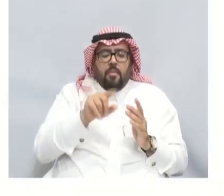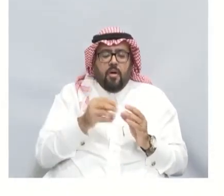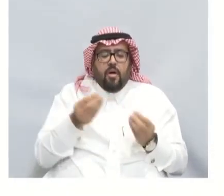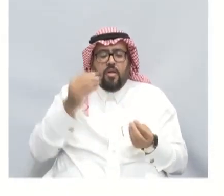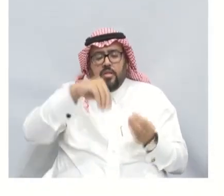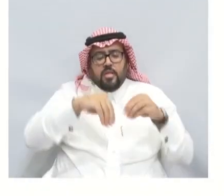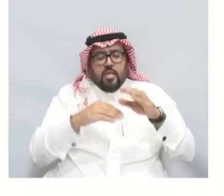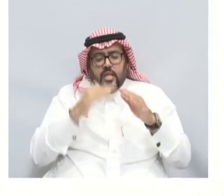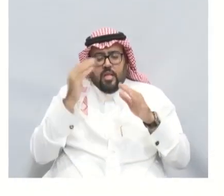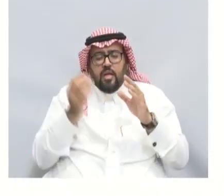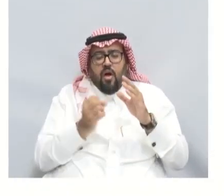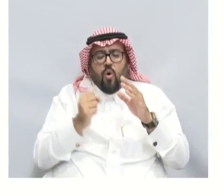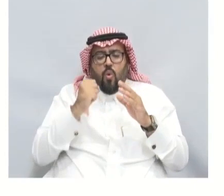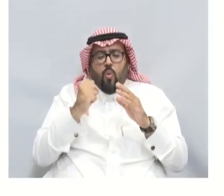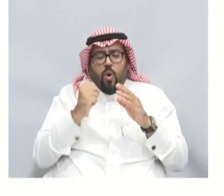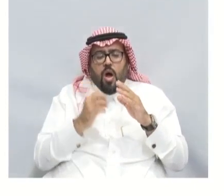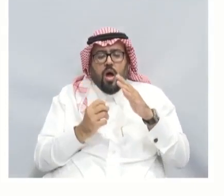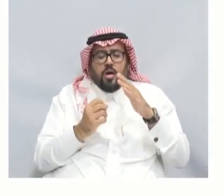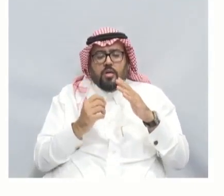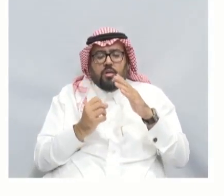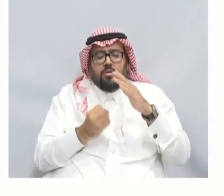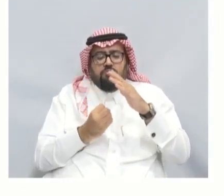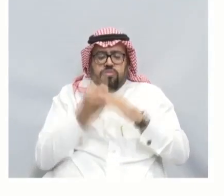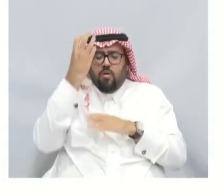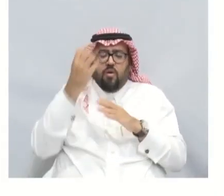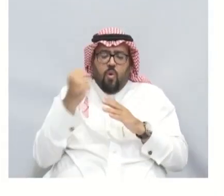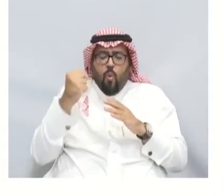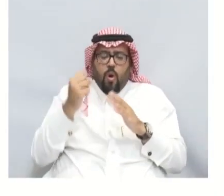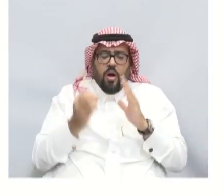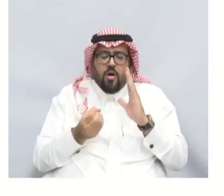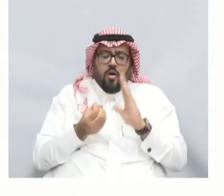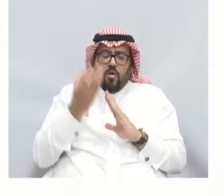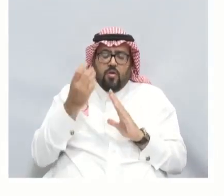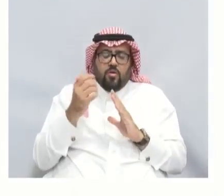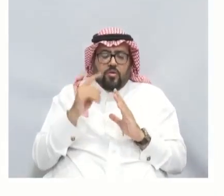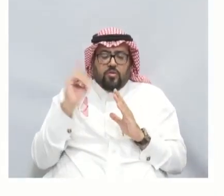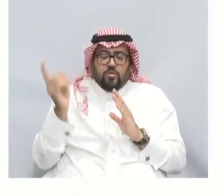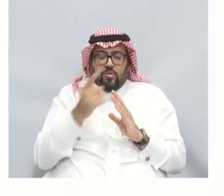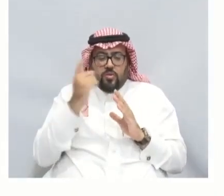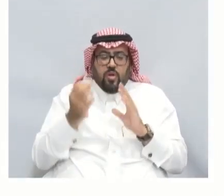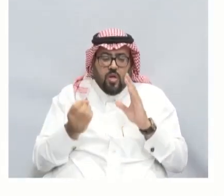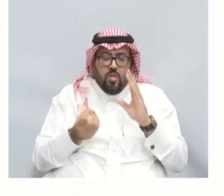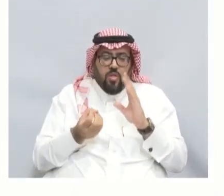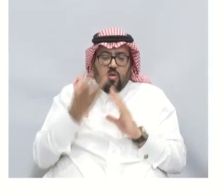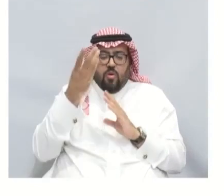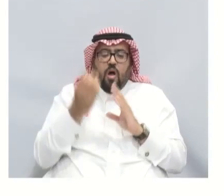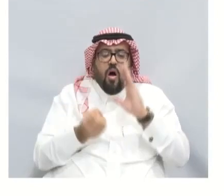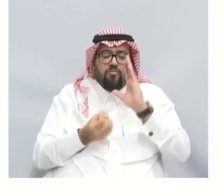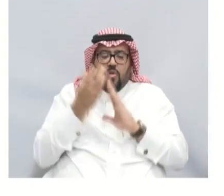طبقات من اللابة والمقذوفات، قوة الثوران دائما البراكين المركبة لو لاحظنا هذا